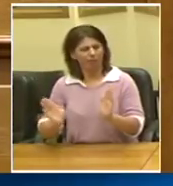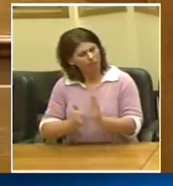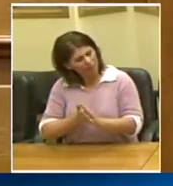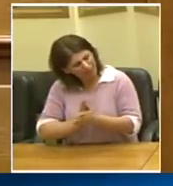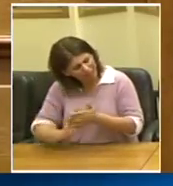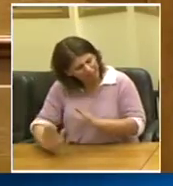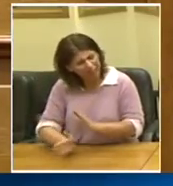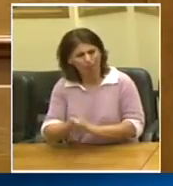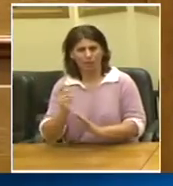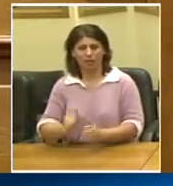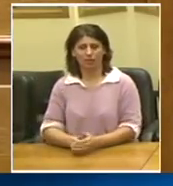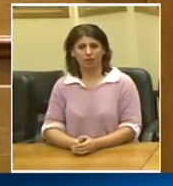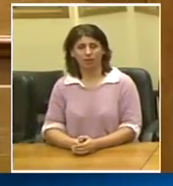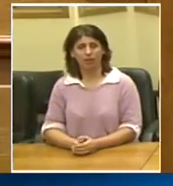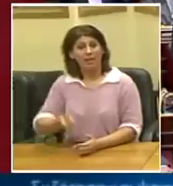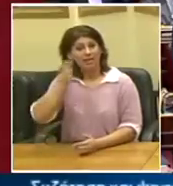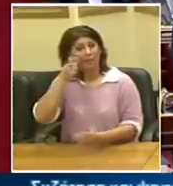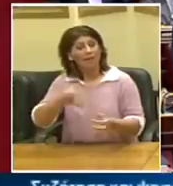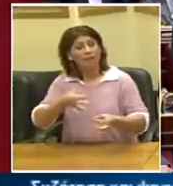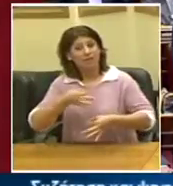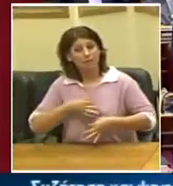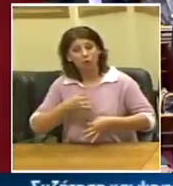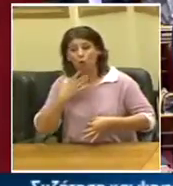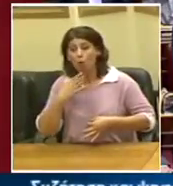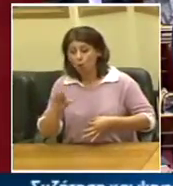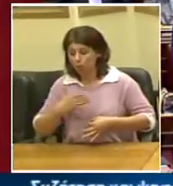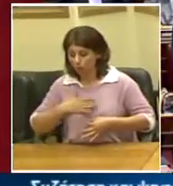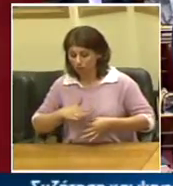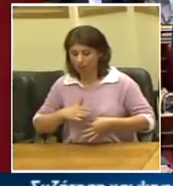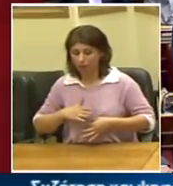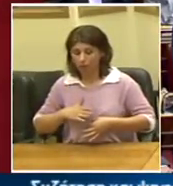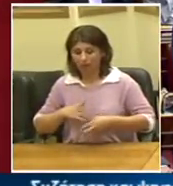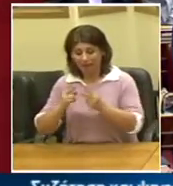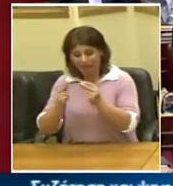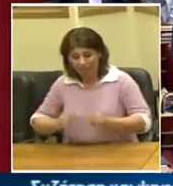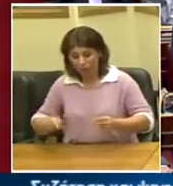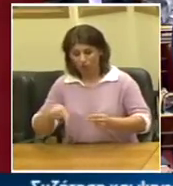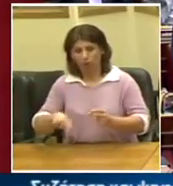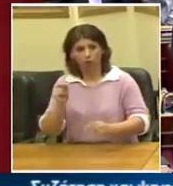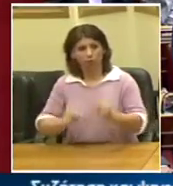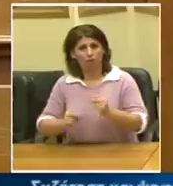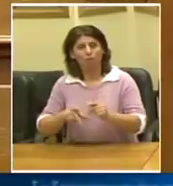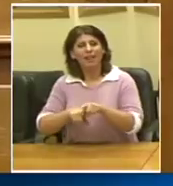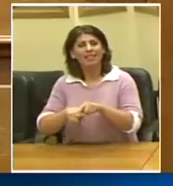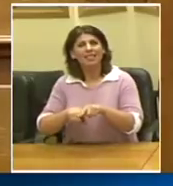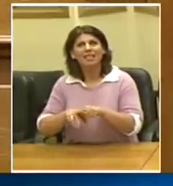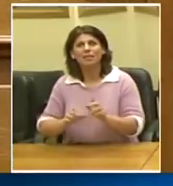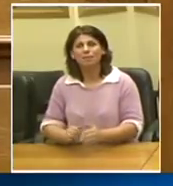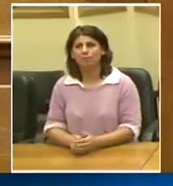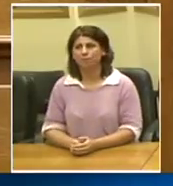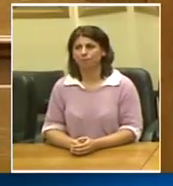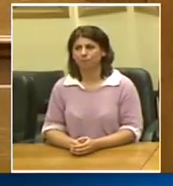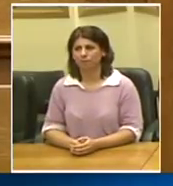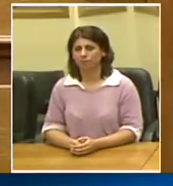Μας είπε επίσης ότι ο λόγος για τον οποίο θέλουμε να δώσουμε λύση στο πρόβλημα αφορά